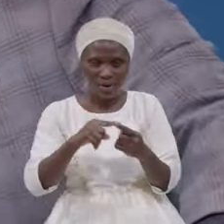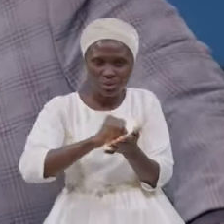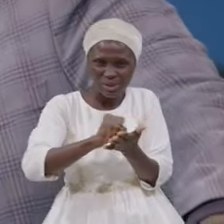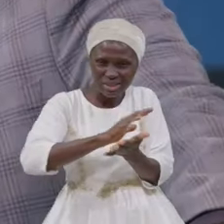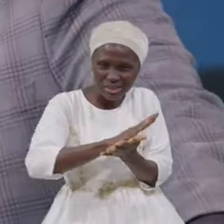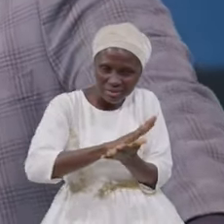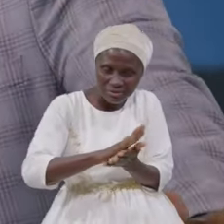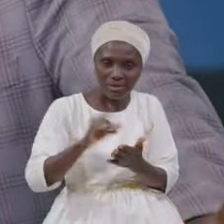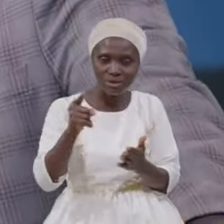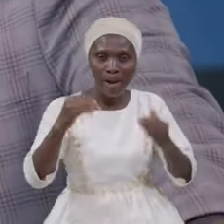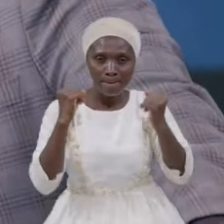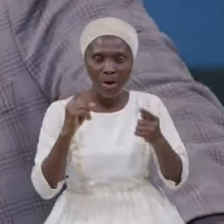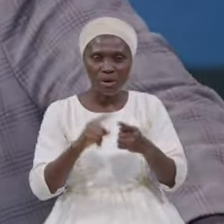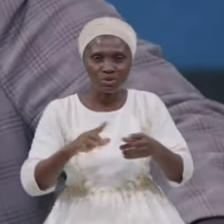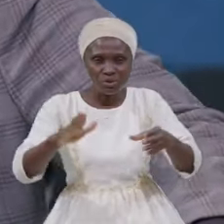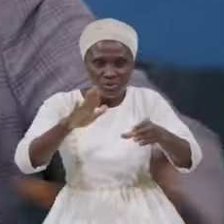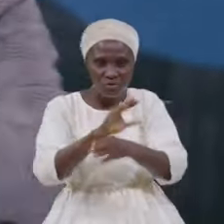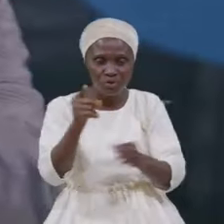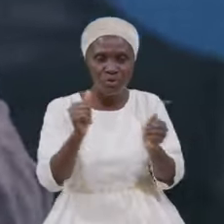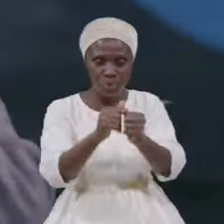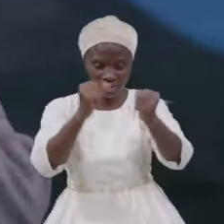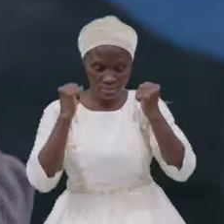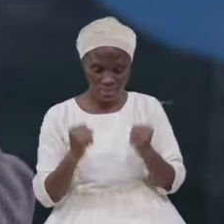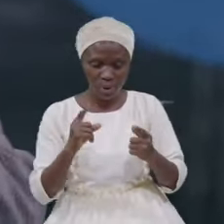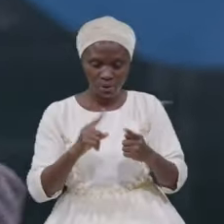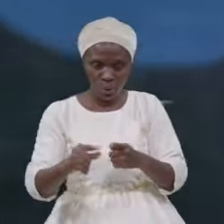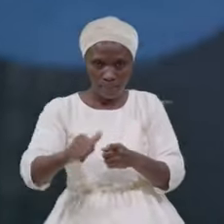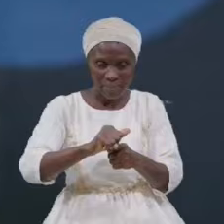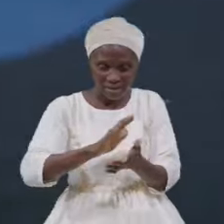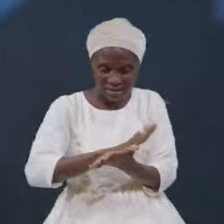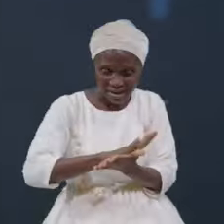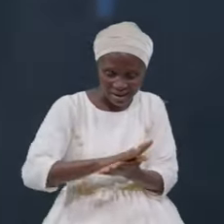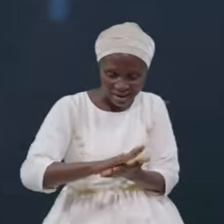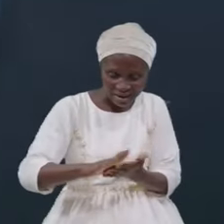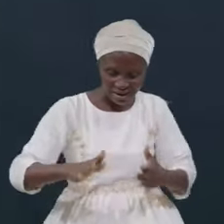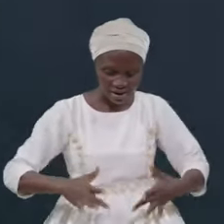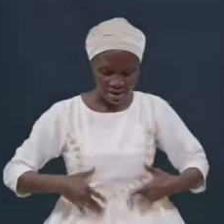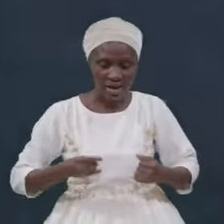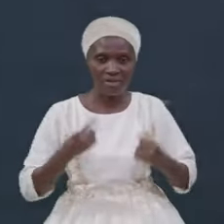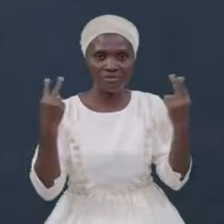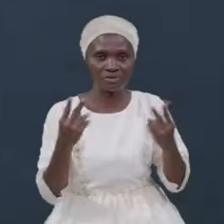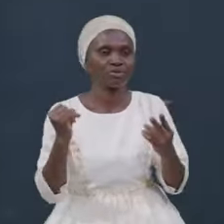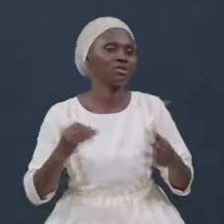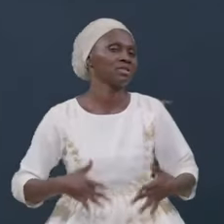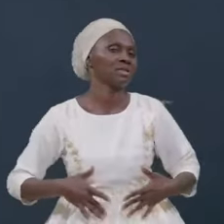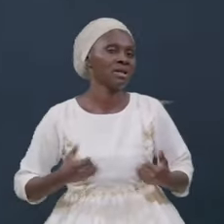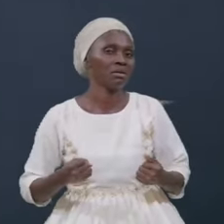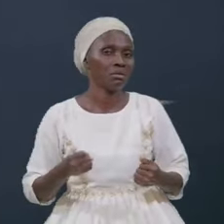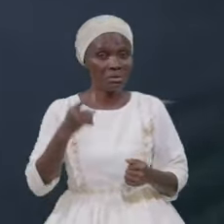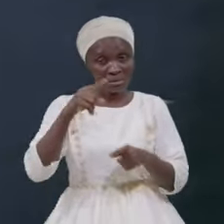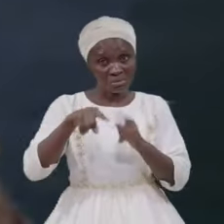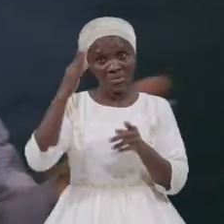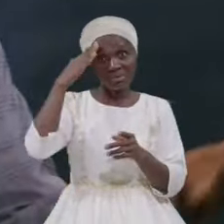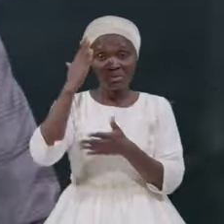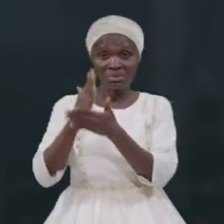puissance, pour que tu mènes une vie pure, une vie victorieuse. Mais vous savez, il y a des gens, comme les jours passent, ils disent d'accord,